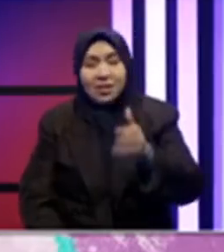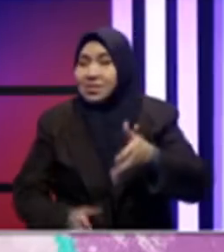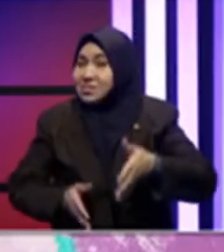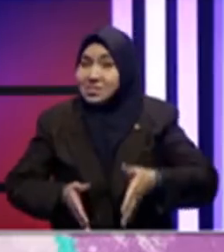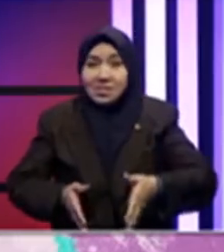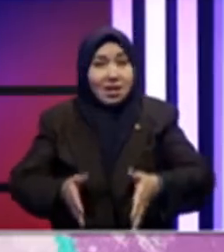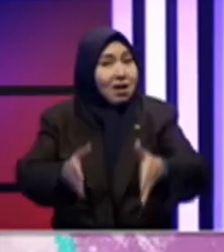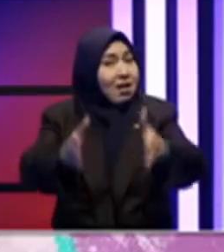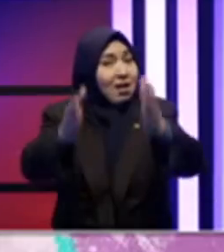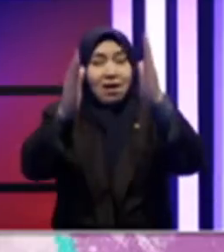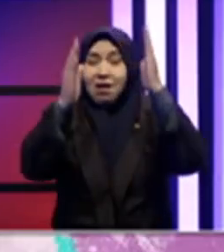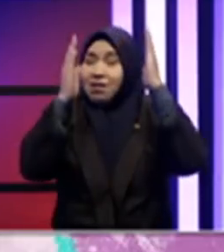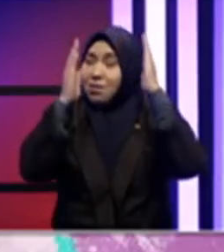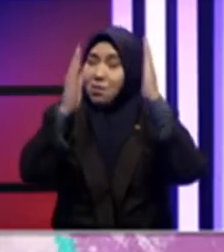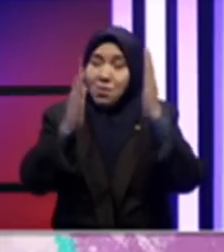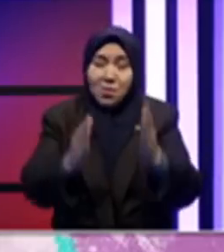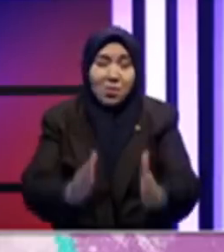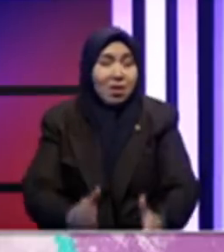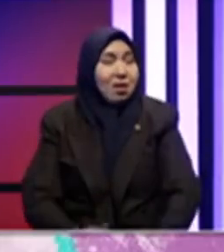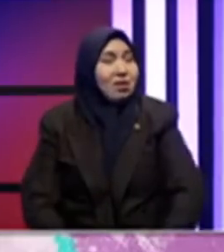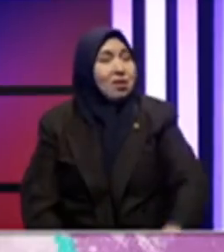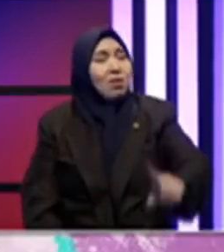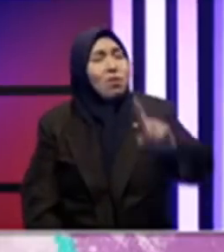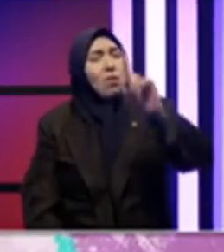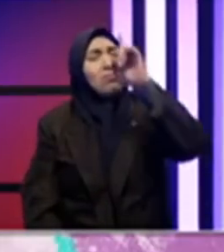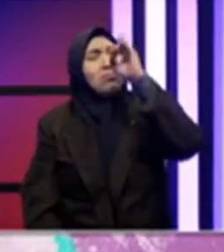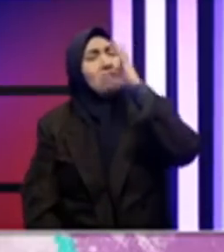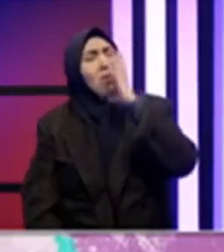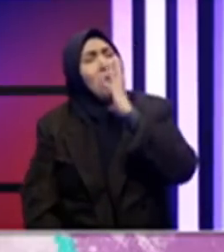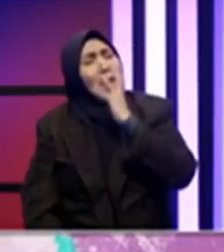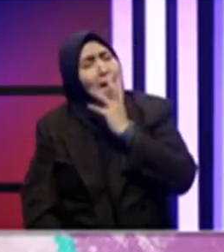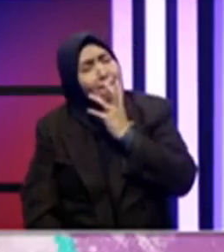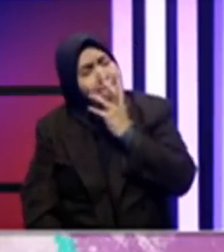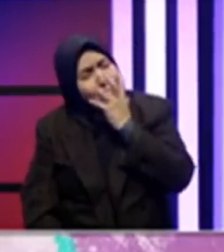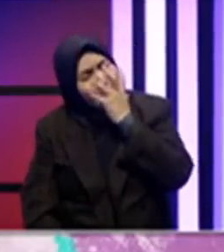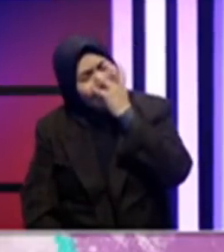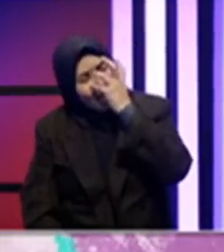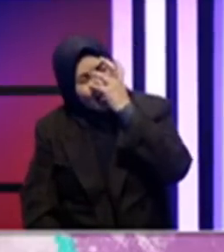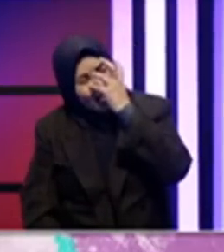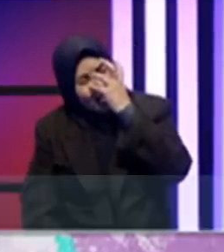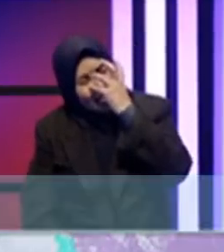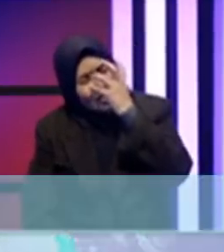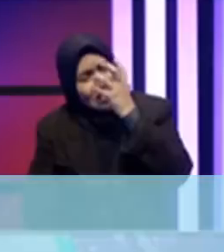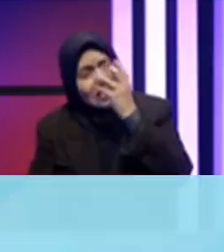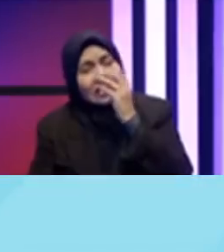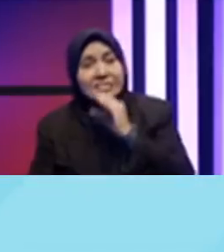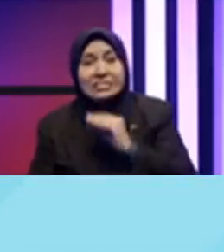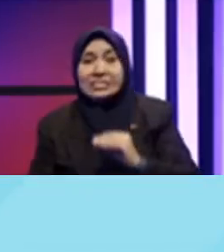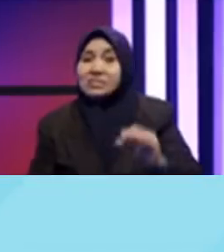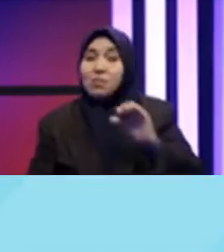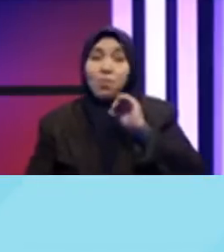غير المغضوب عليهم ولا